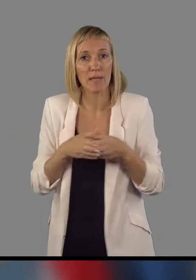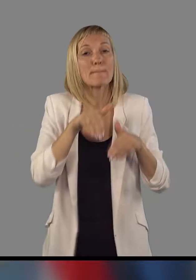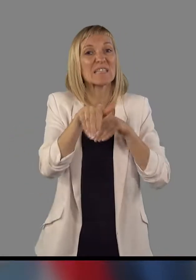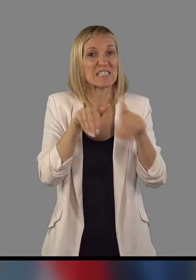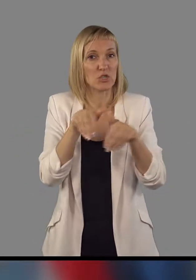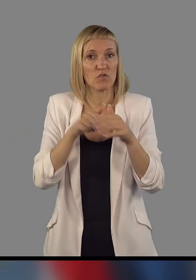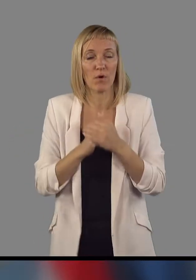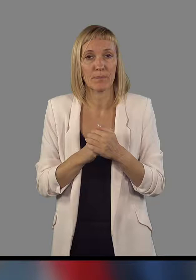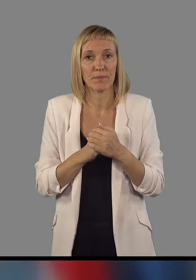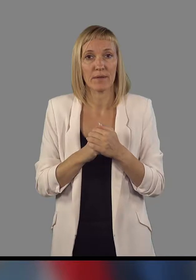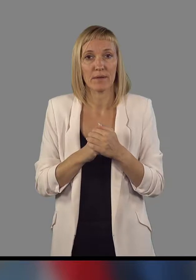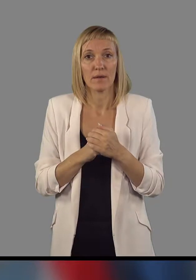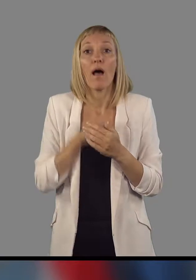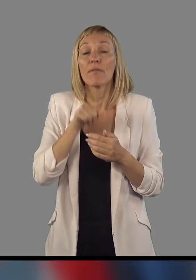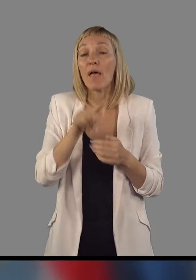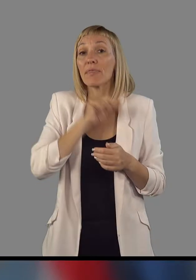posameznimi resorji.